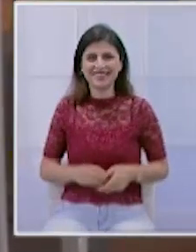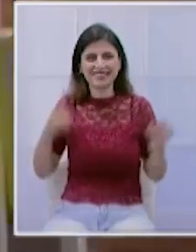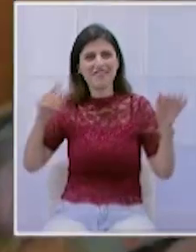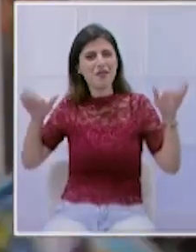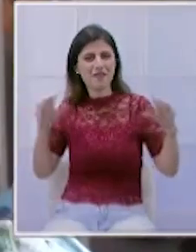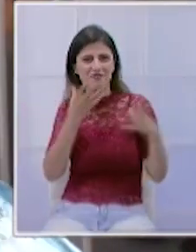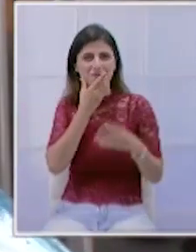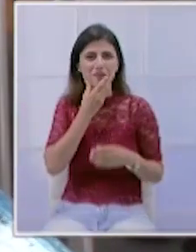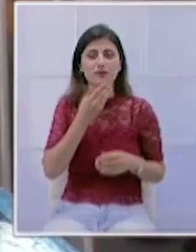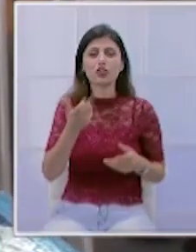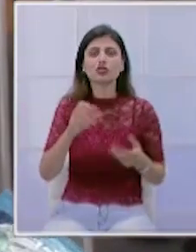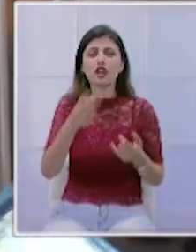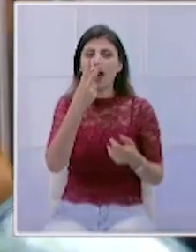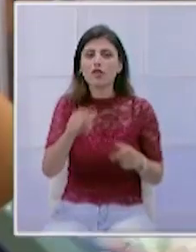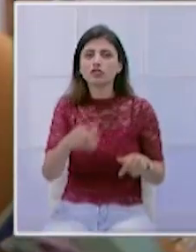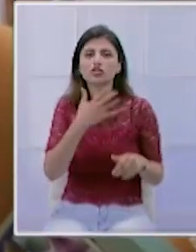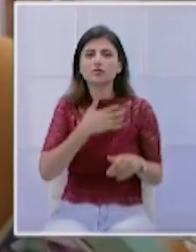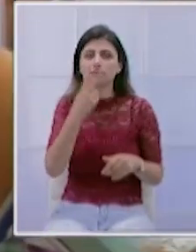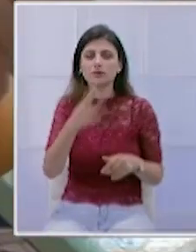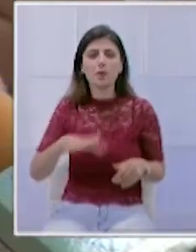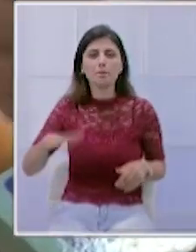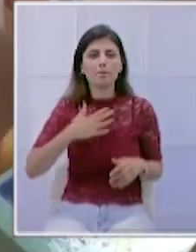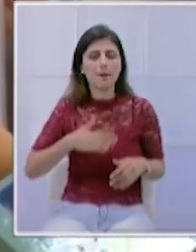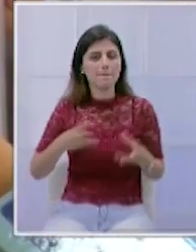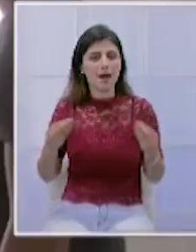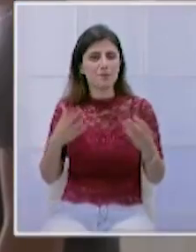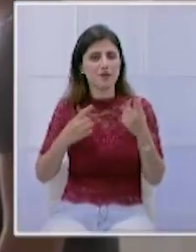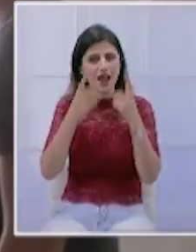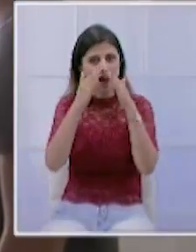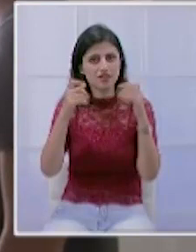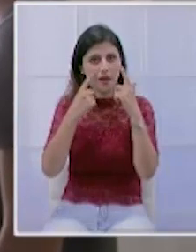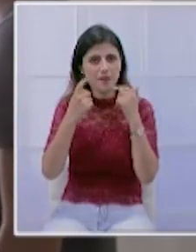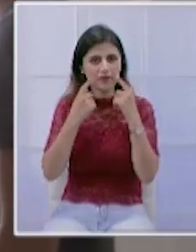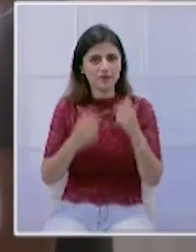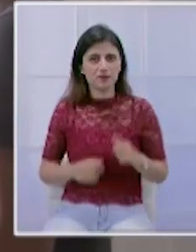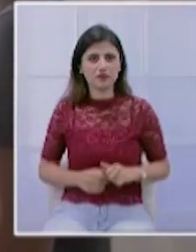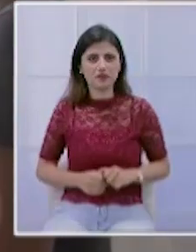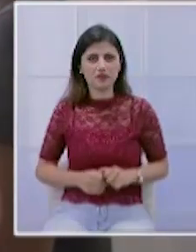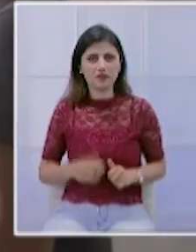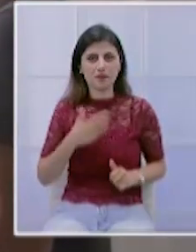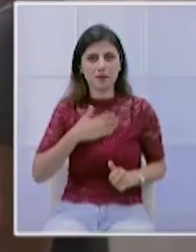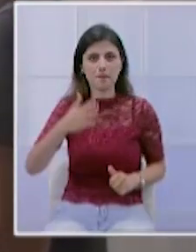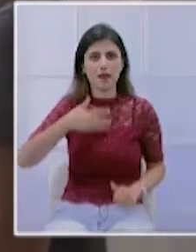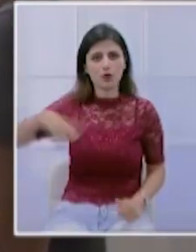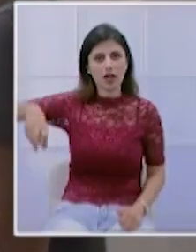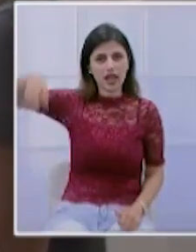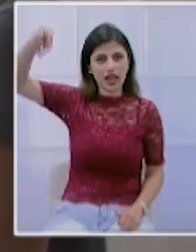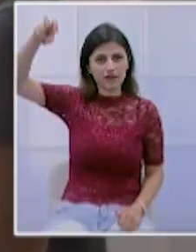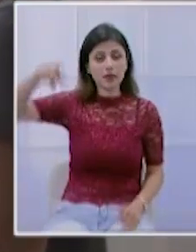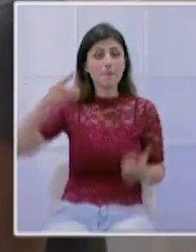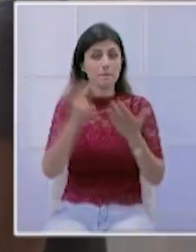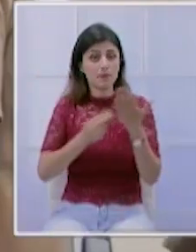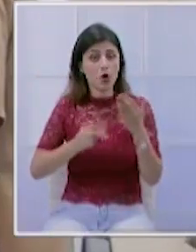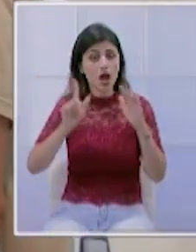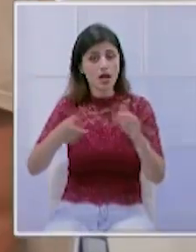Ce ți-a plăcut mai mult? Mi-a plăcut liptul. Proiectul are ca scop principal creșterea nivelului